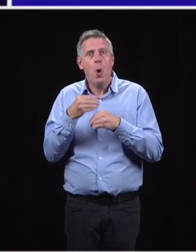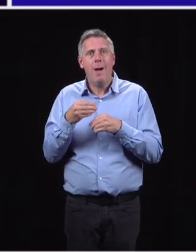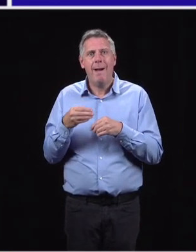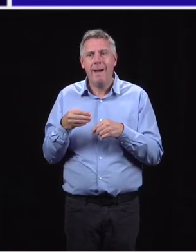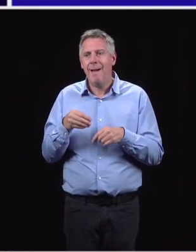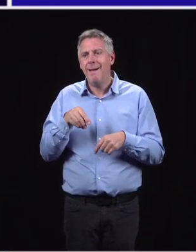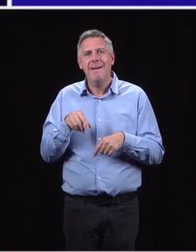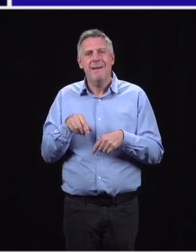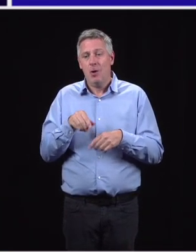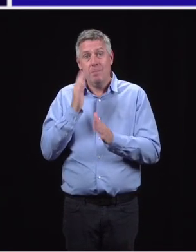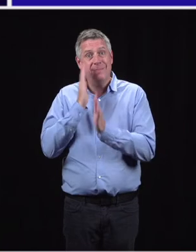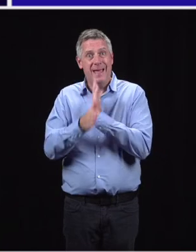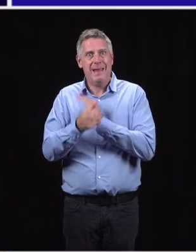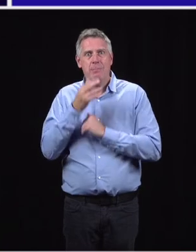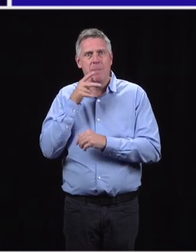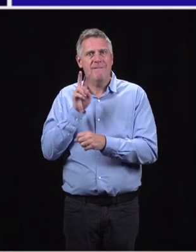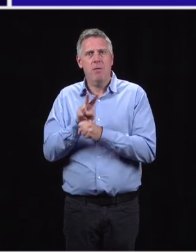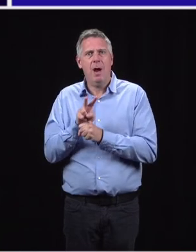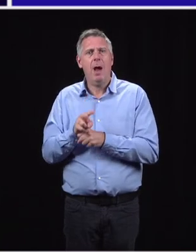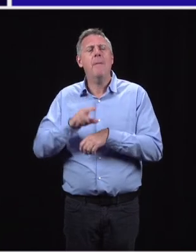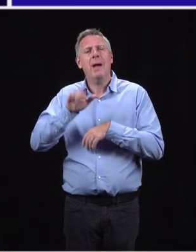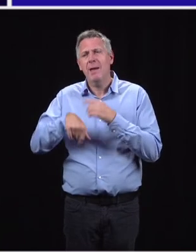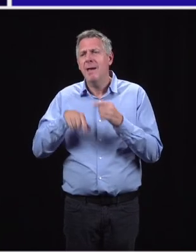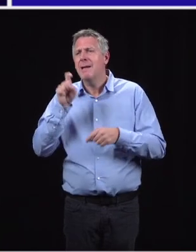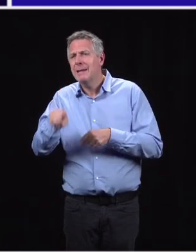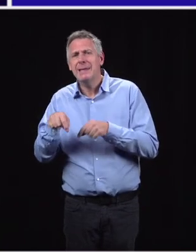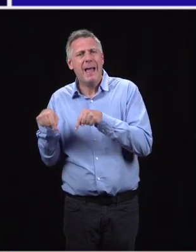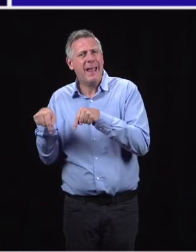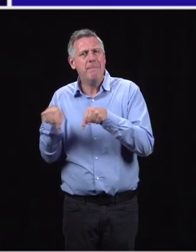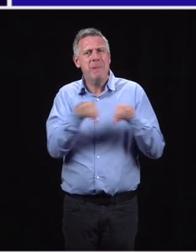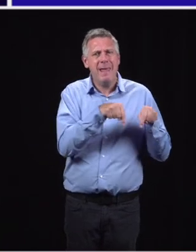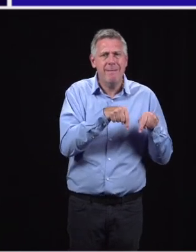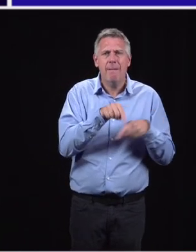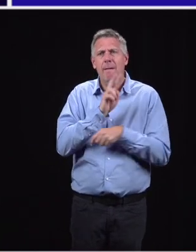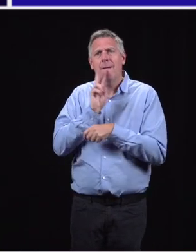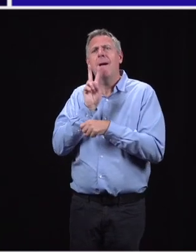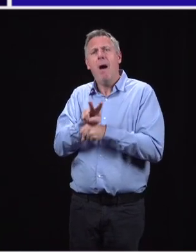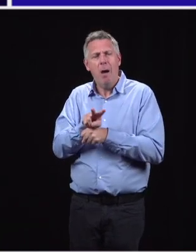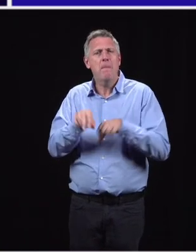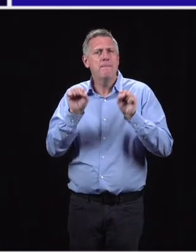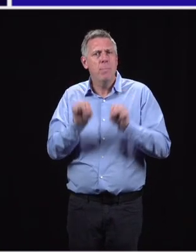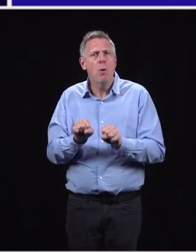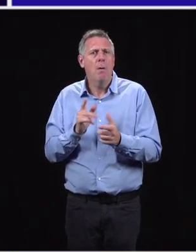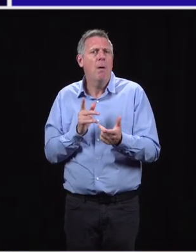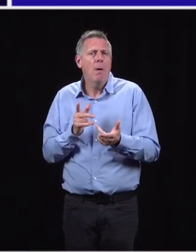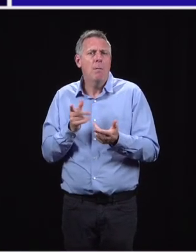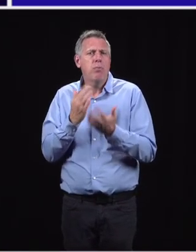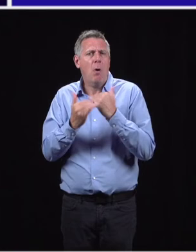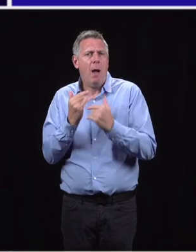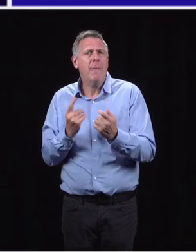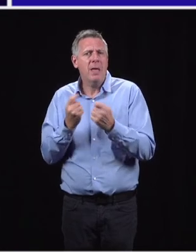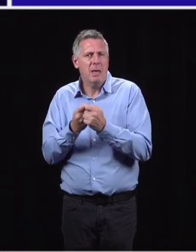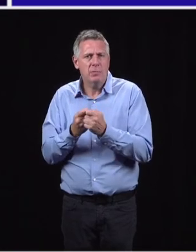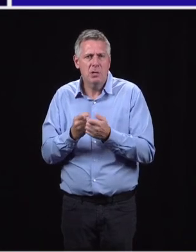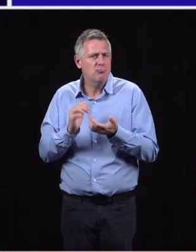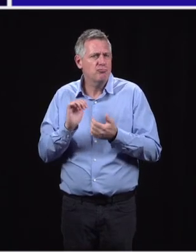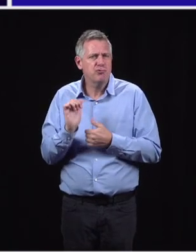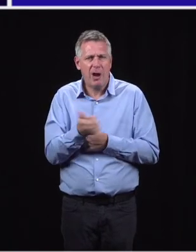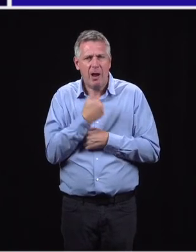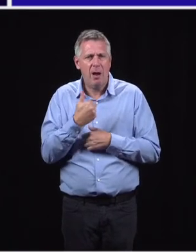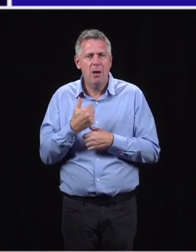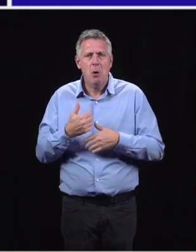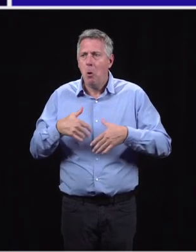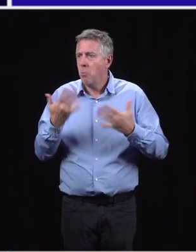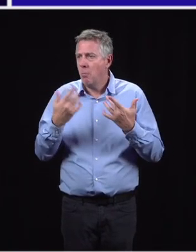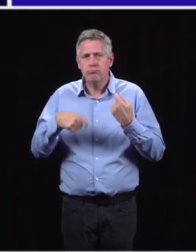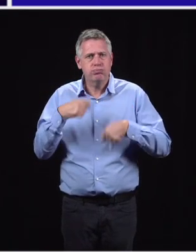donc en direct et ça c'est une des façons dont on essaie en fait d'adapter ce programme de permettre à chacun de voilà d'y assister à